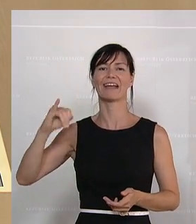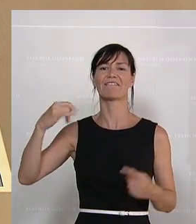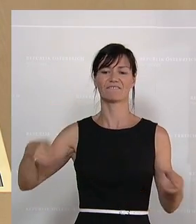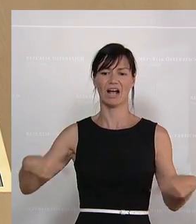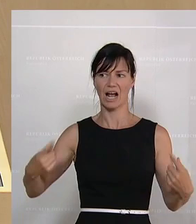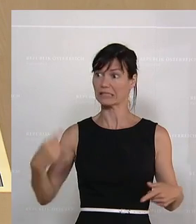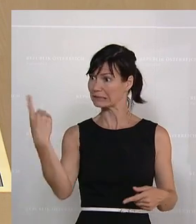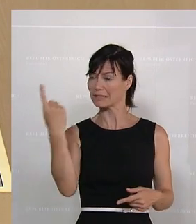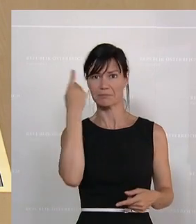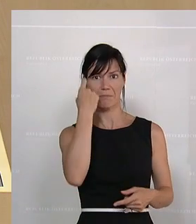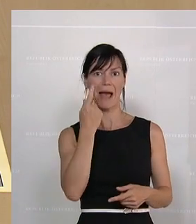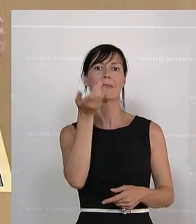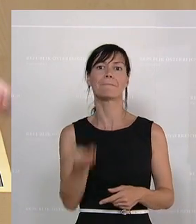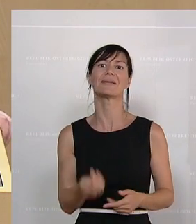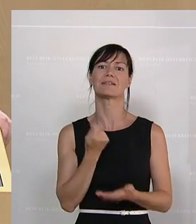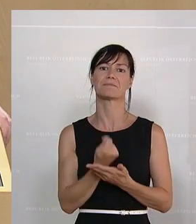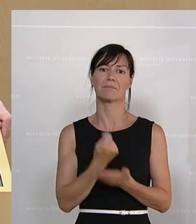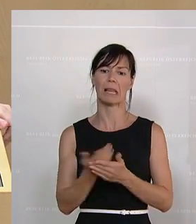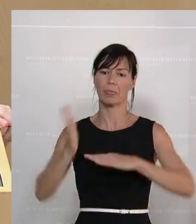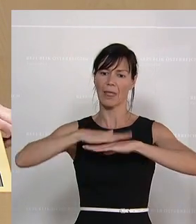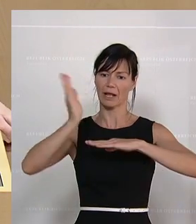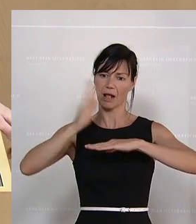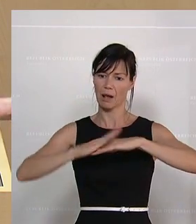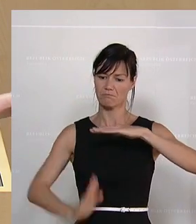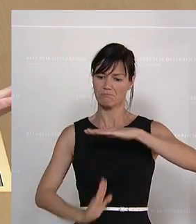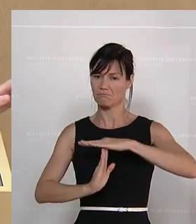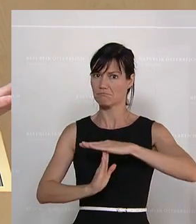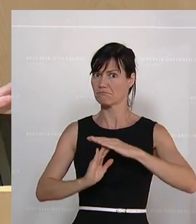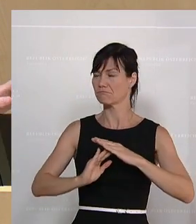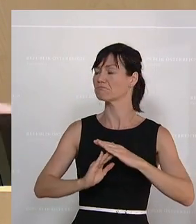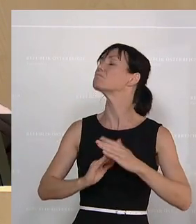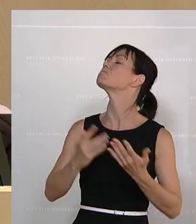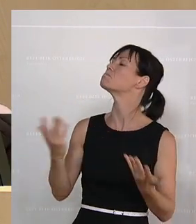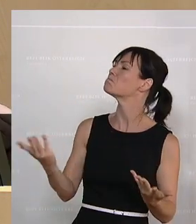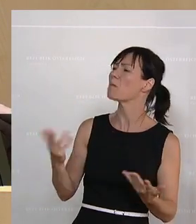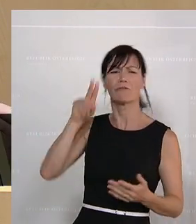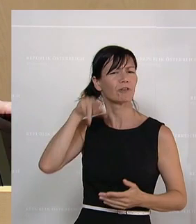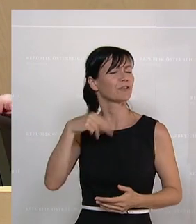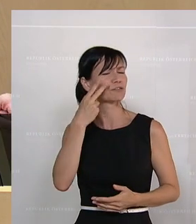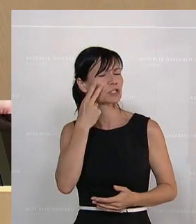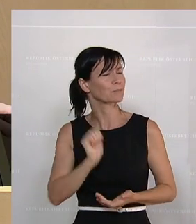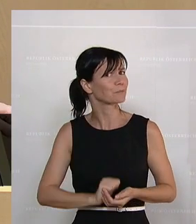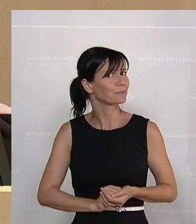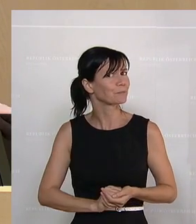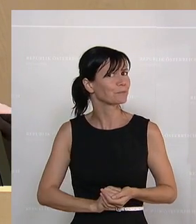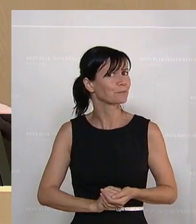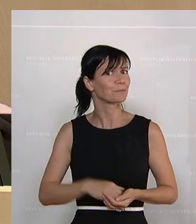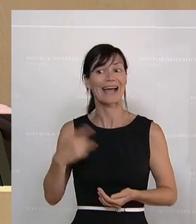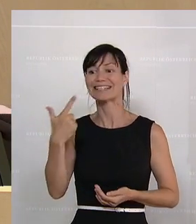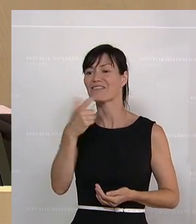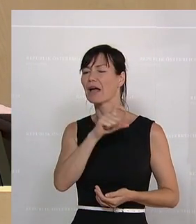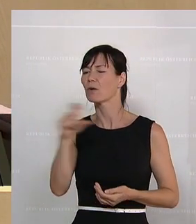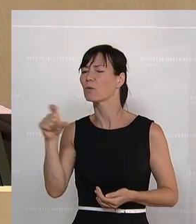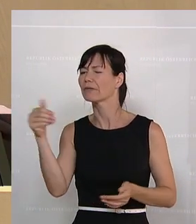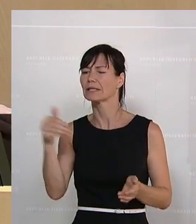einen mietpreis becky machen und dann muss man ja sagen okay wie ist es denn in wien wo die stadt wien 200.000 wohnungen